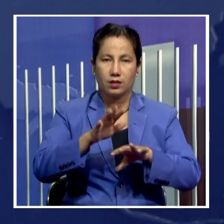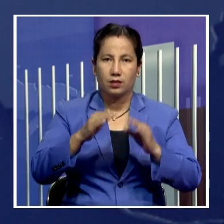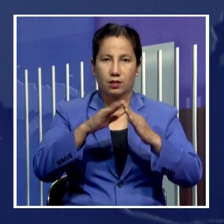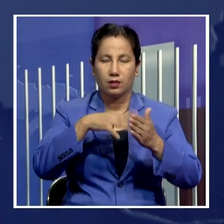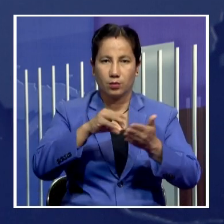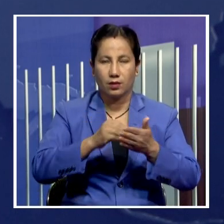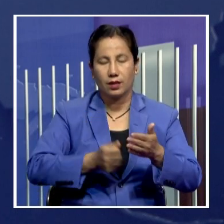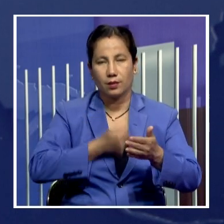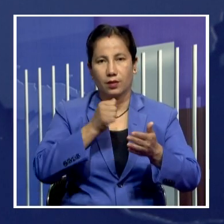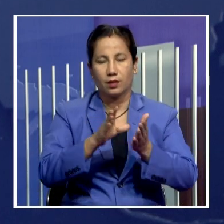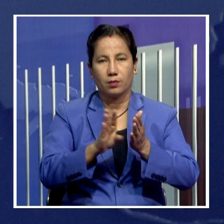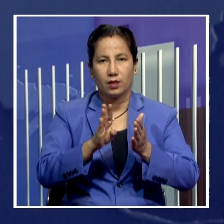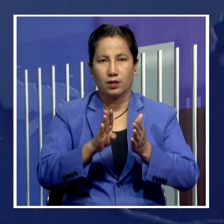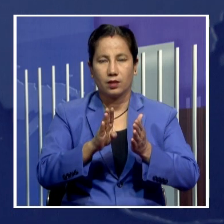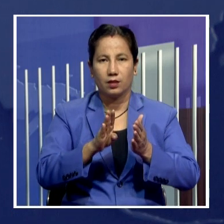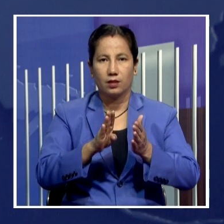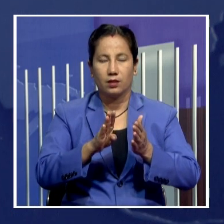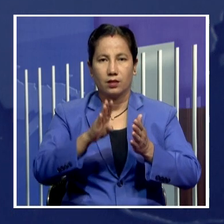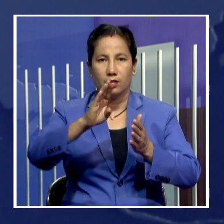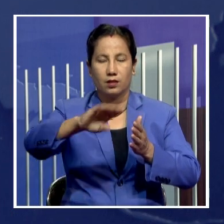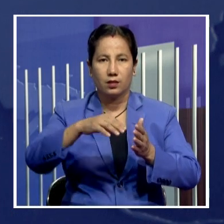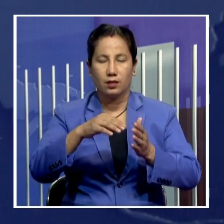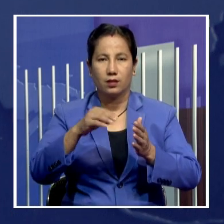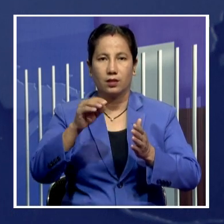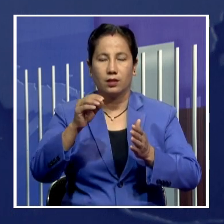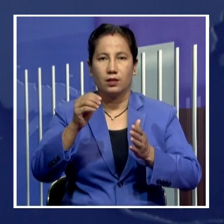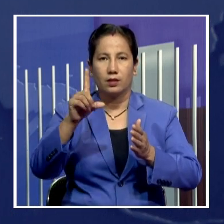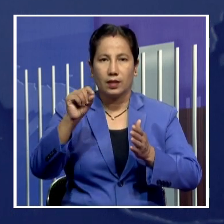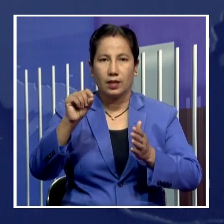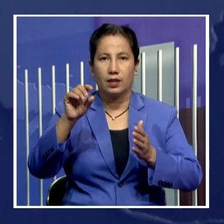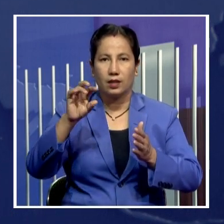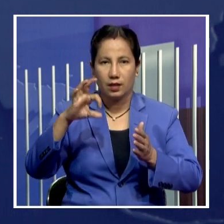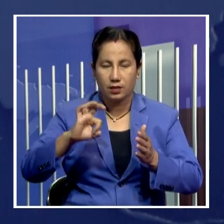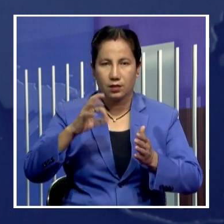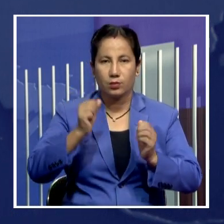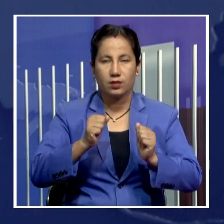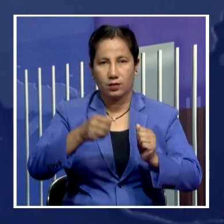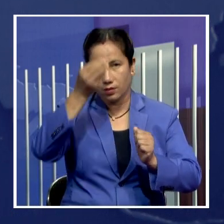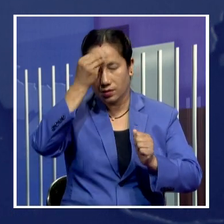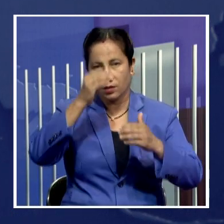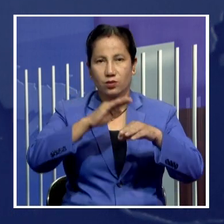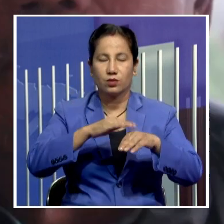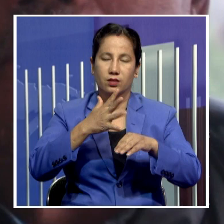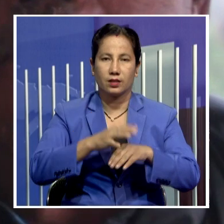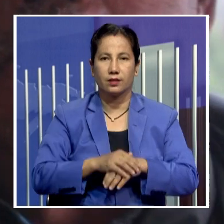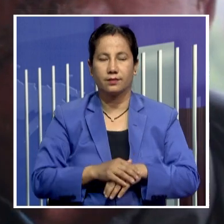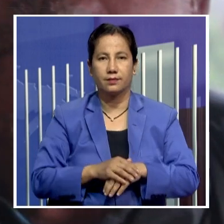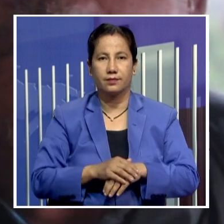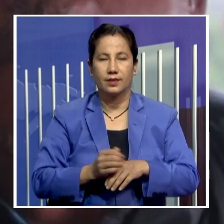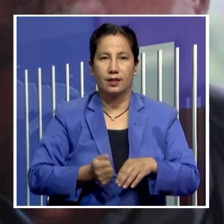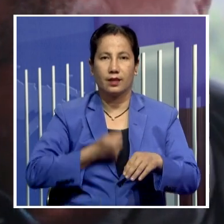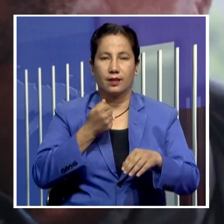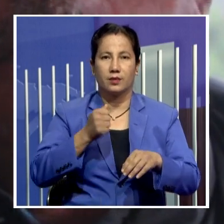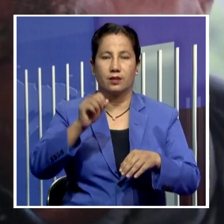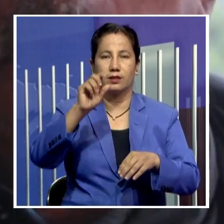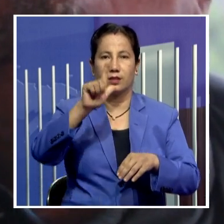परिवार र आफन्तबाट उपेक्षामा परेर आश्रममा बसेकाहरूलाई भने यसपटकको दसैँले छुन सकेन। आफ्ना